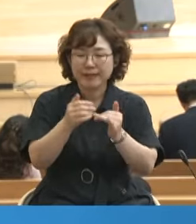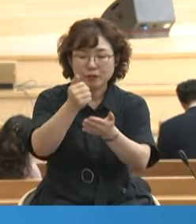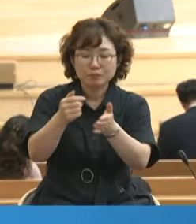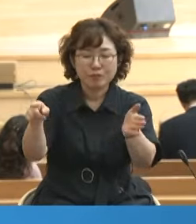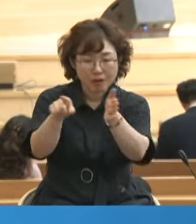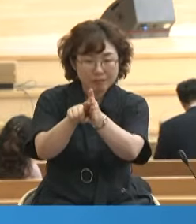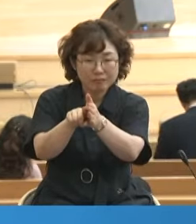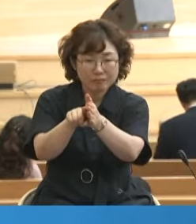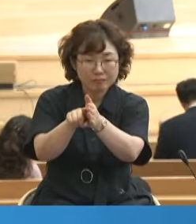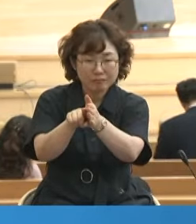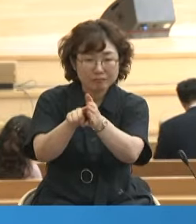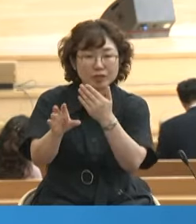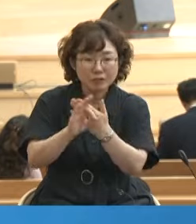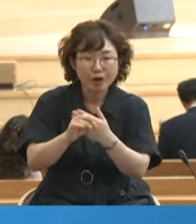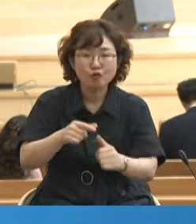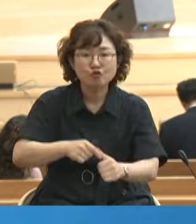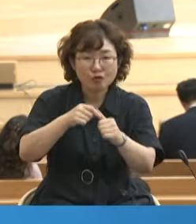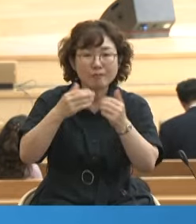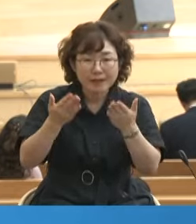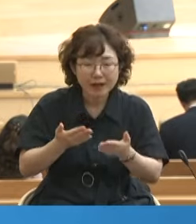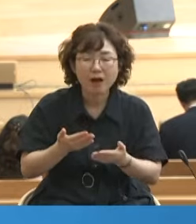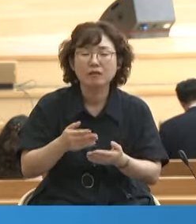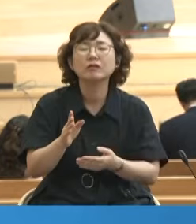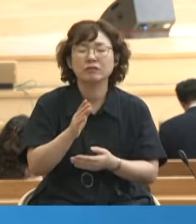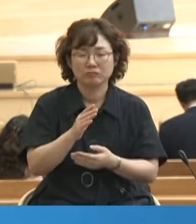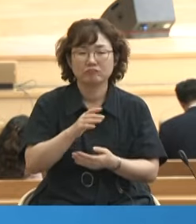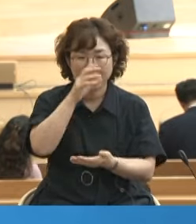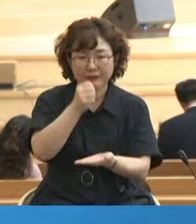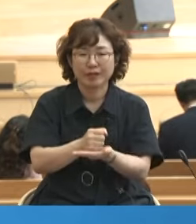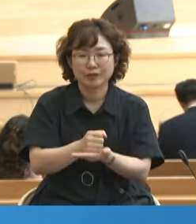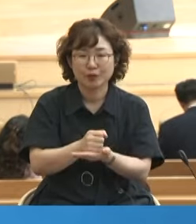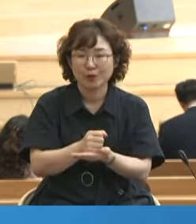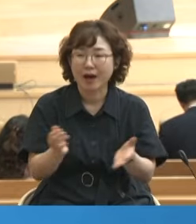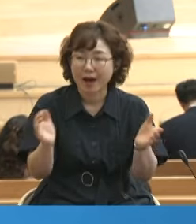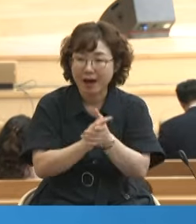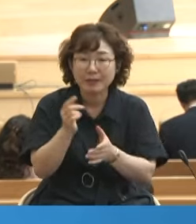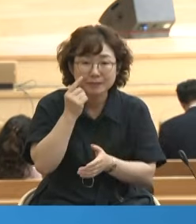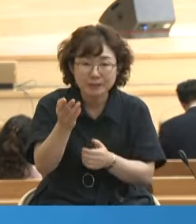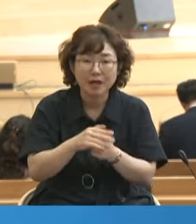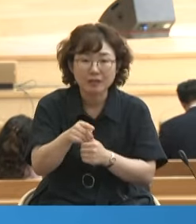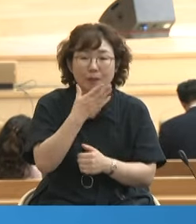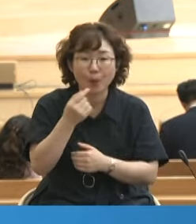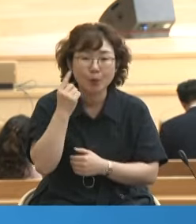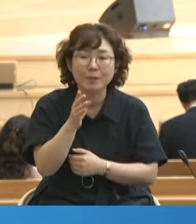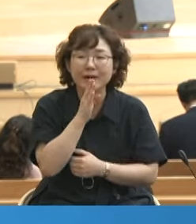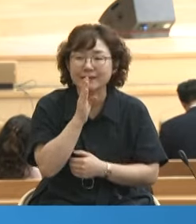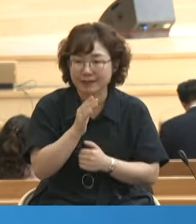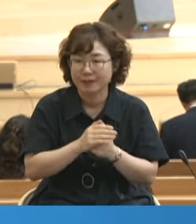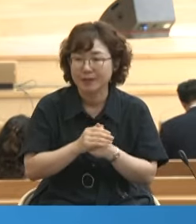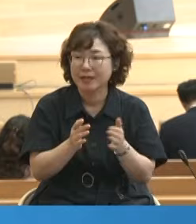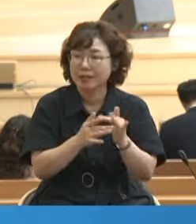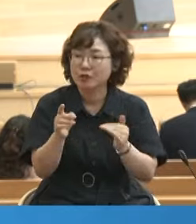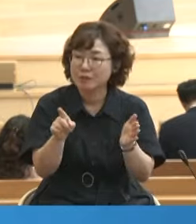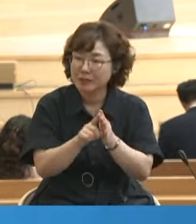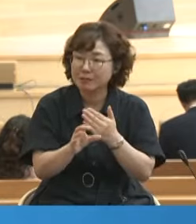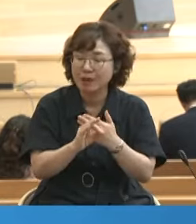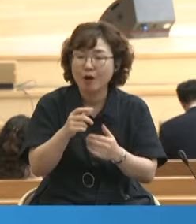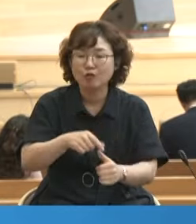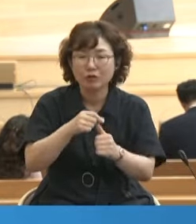믿으면 구원받습니다. 아멘이십니까? 아멘. 그게 복음이에요. 맞아요.